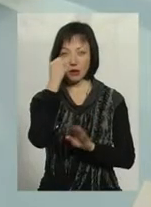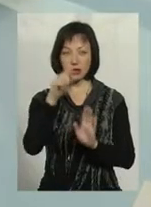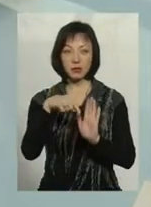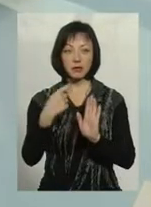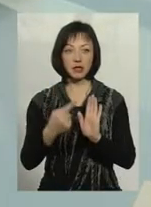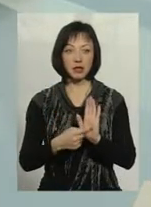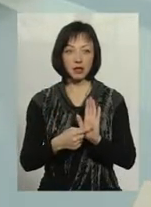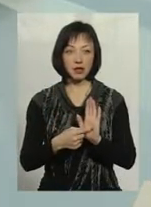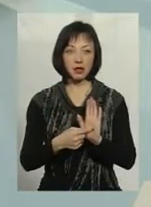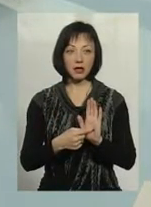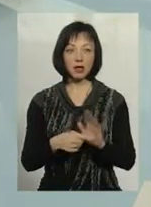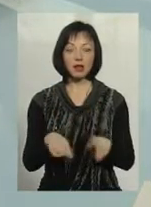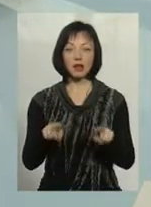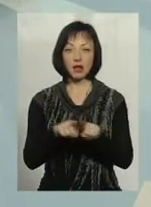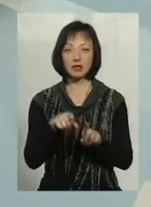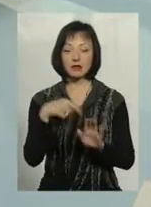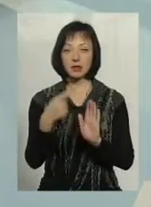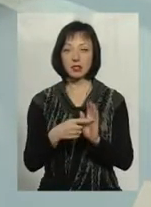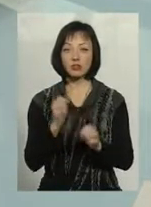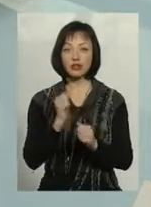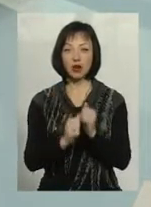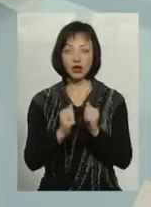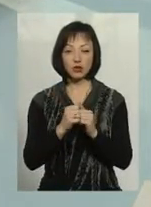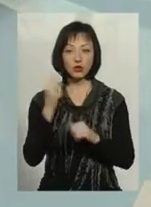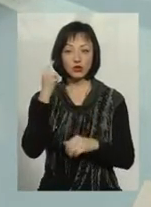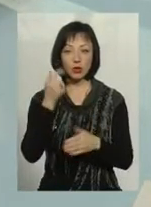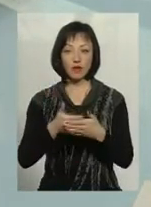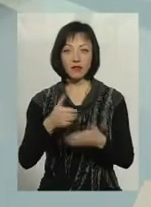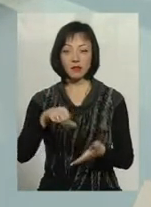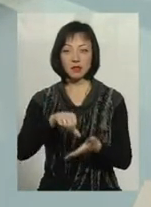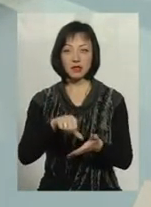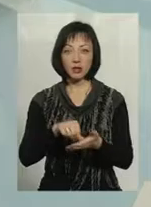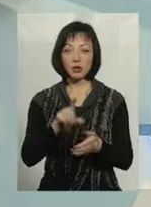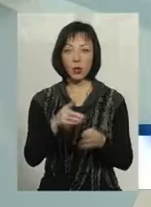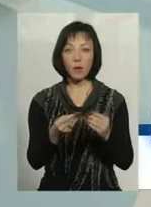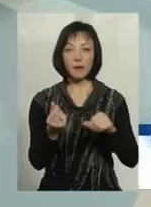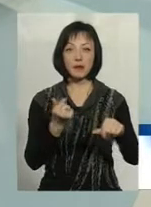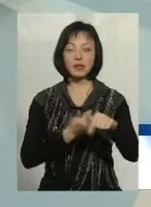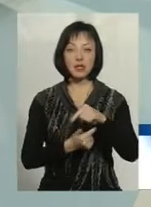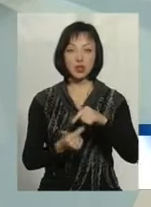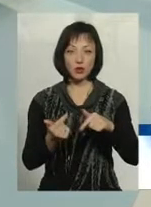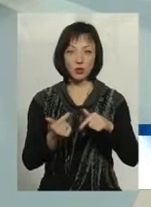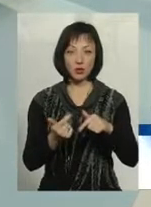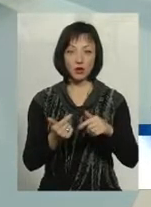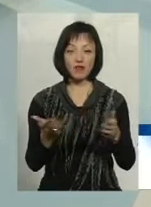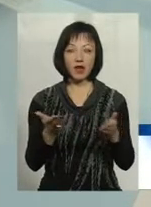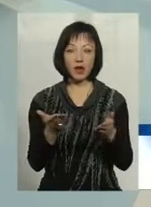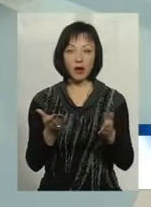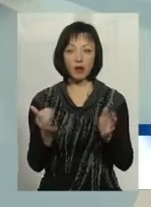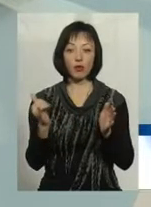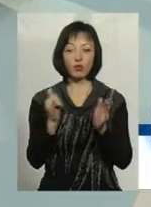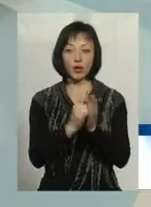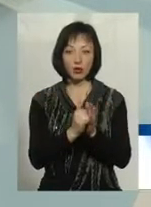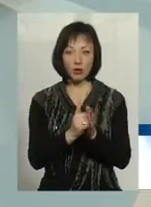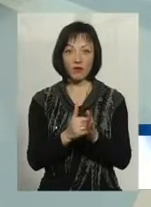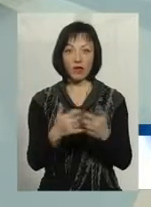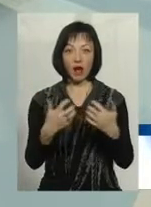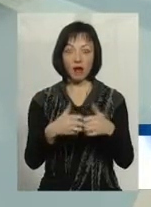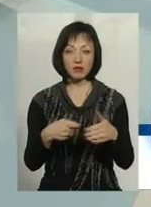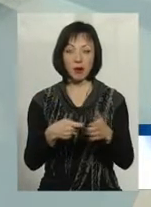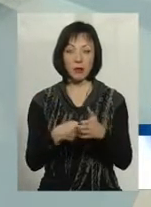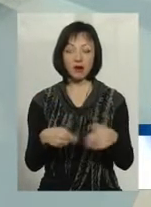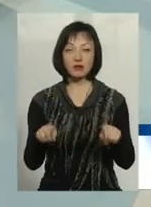наприклад, сьогодні квитанції. Квитанція, правда, якщо відсутній касовий апарат, видається там в трьох видах. Чек довільної форми оформляється, чи накладна, наприклад,